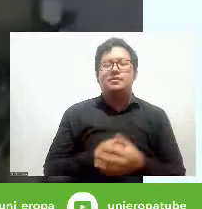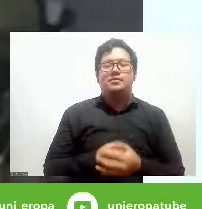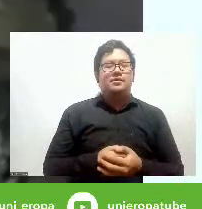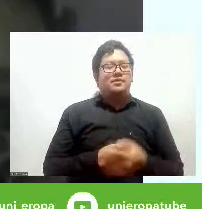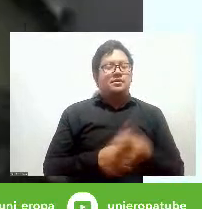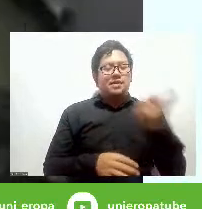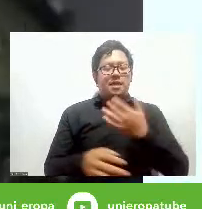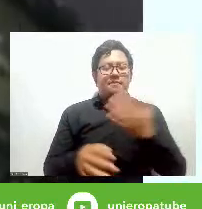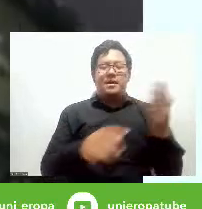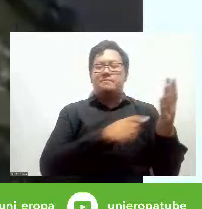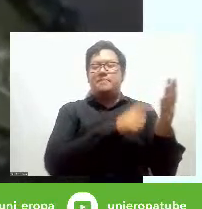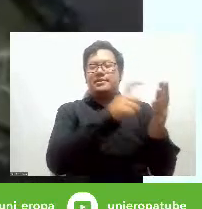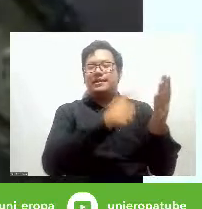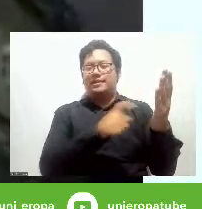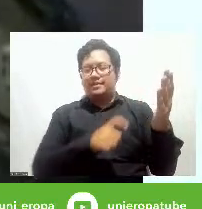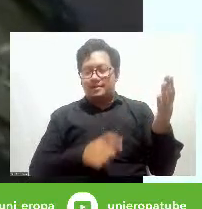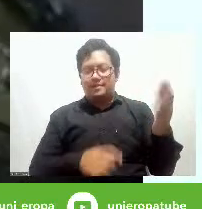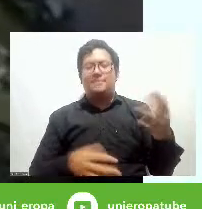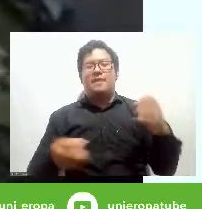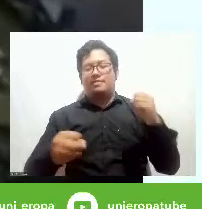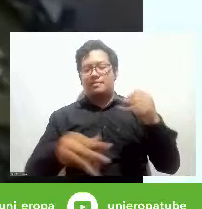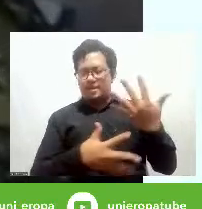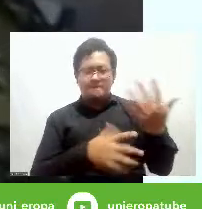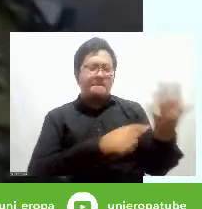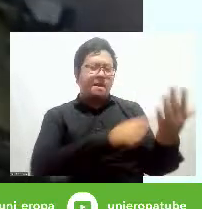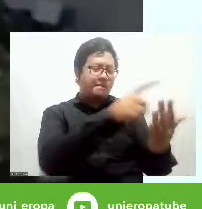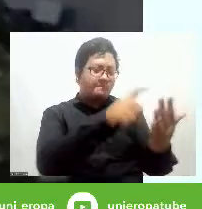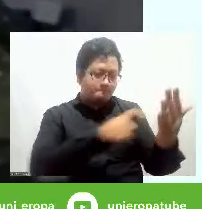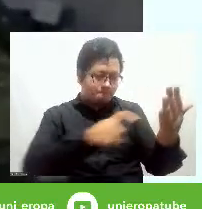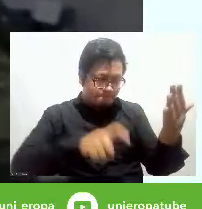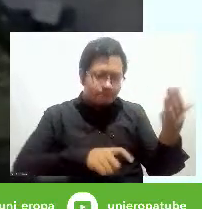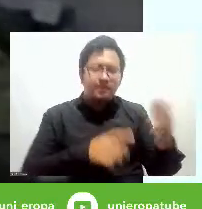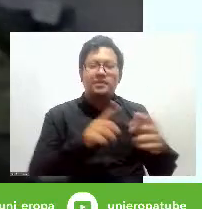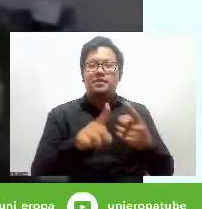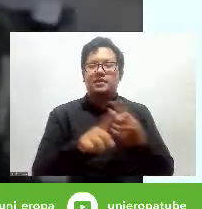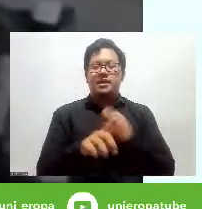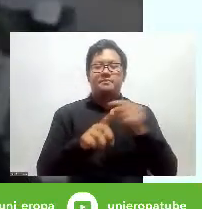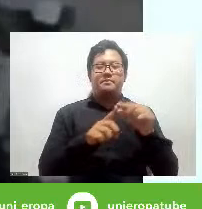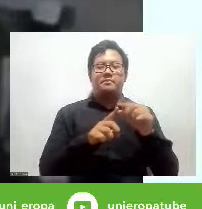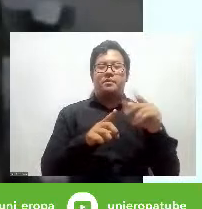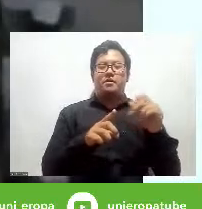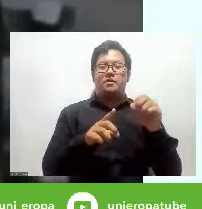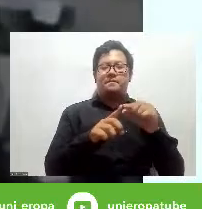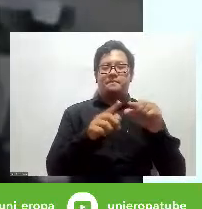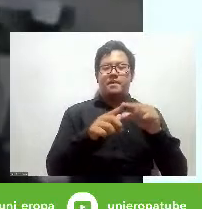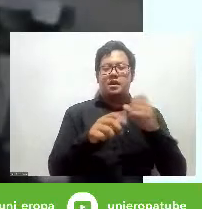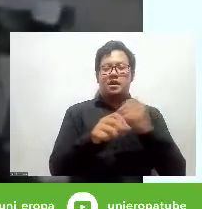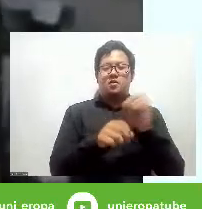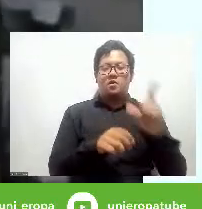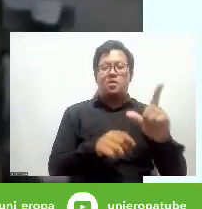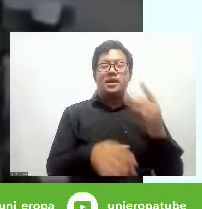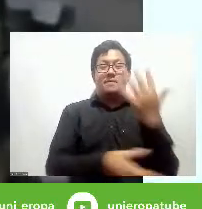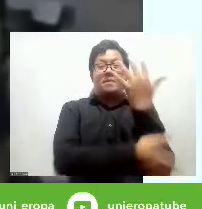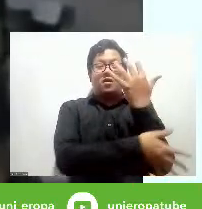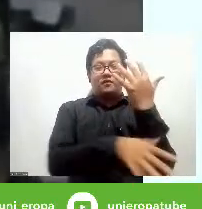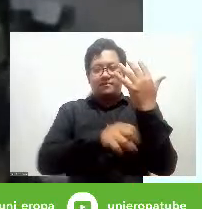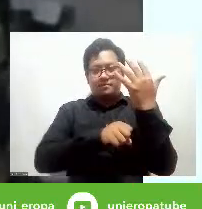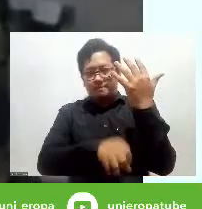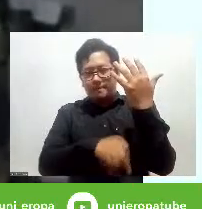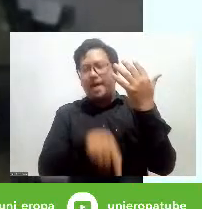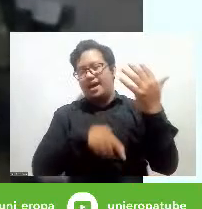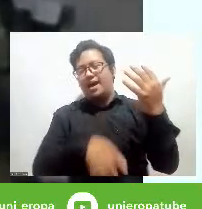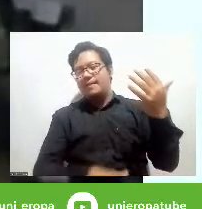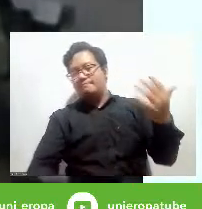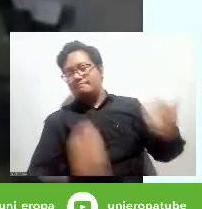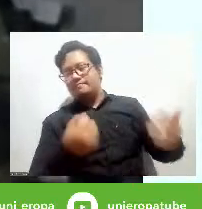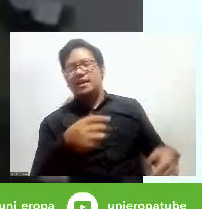malam menggunakan Syarif propagul dari limbah mangrove jadi warna yang dihasilkan ini didapat dari